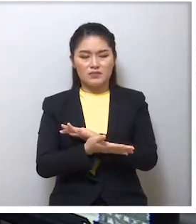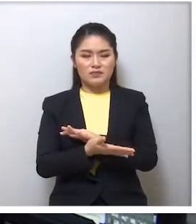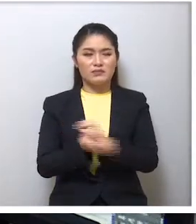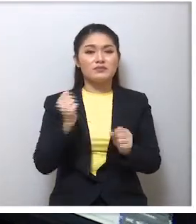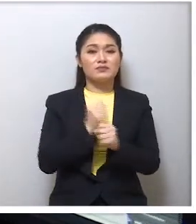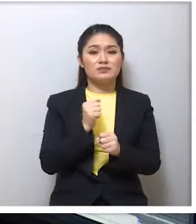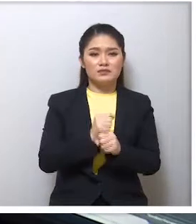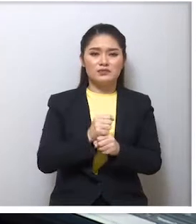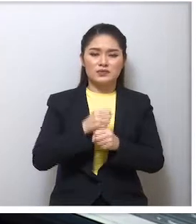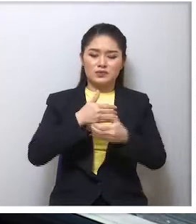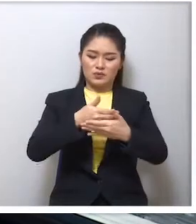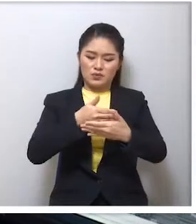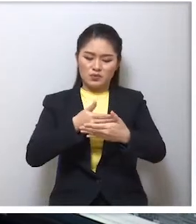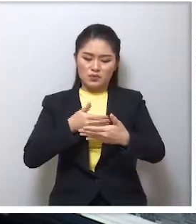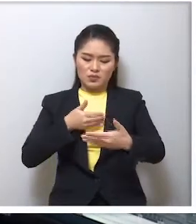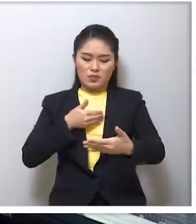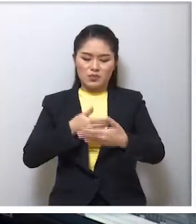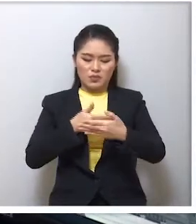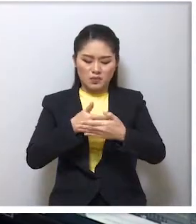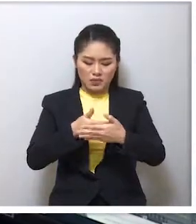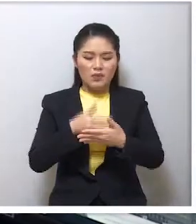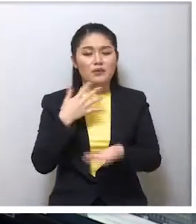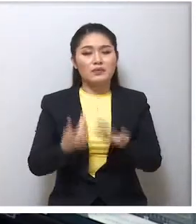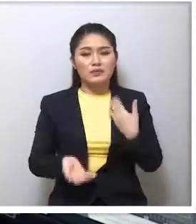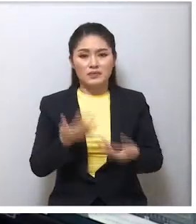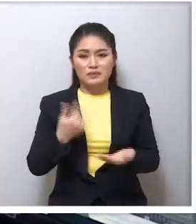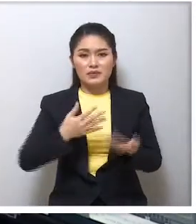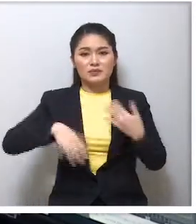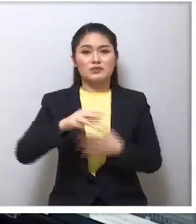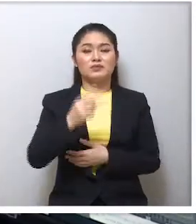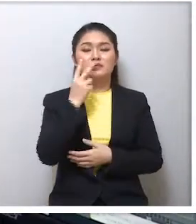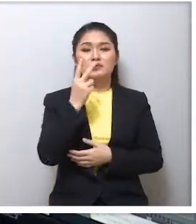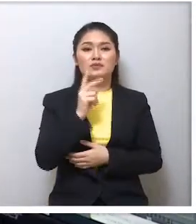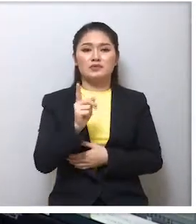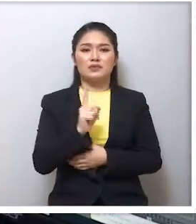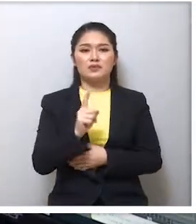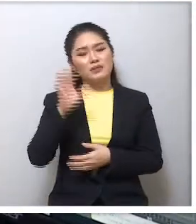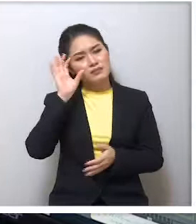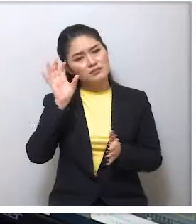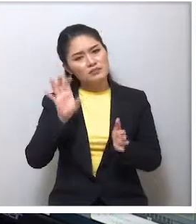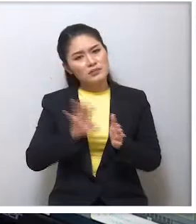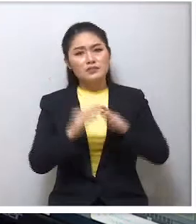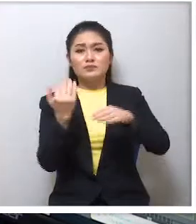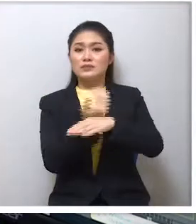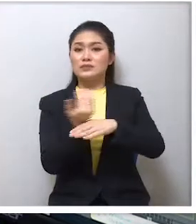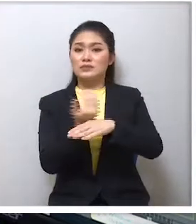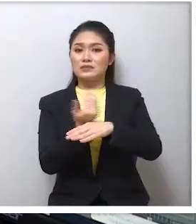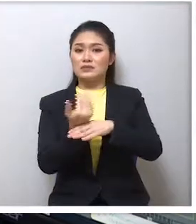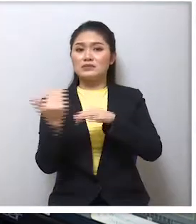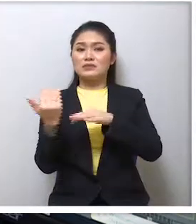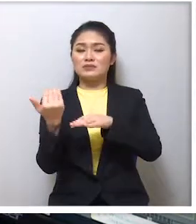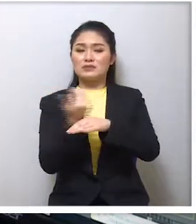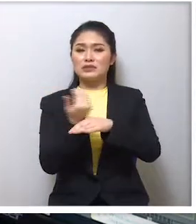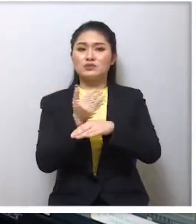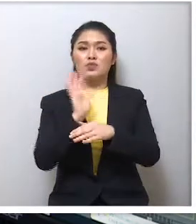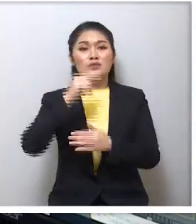จะสามารถเอาไปซ้อนกับฉากไหนก็ได้ถ้าพวกเราเคยดูช่องทีวีที่แบบเป็นช่องทีวีหลัก